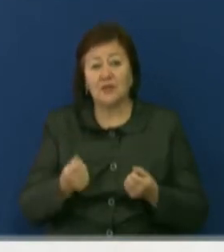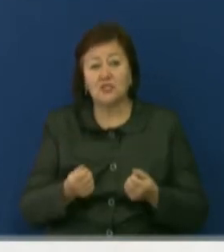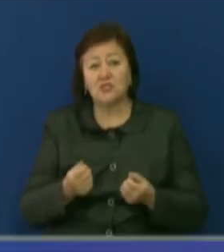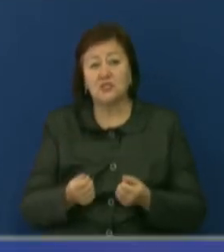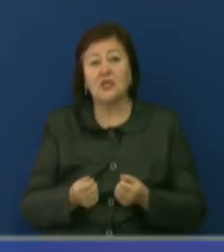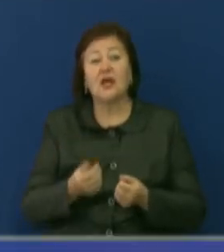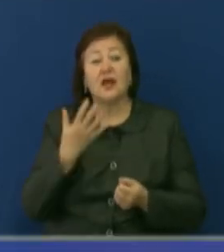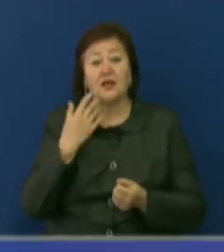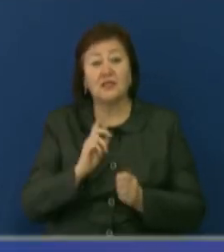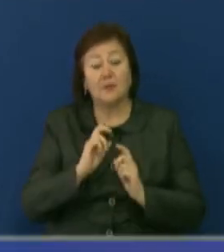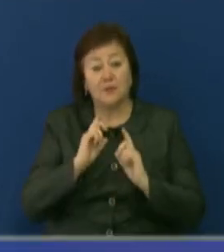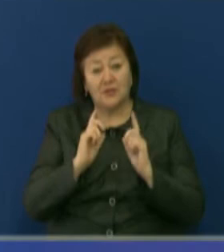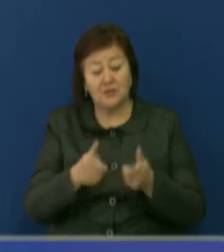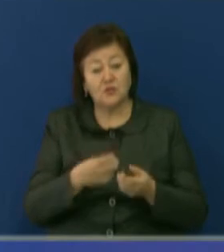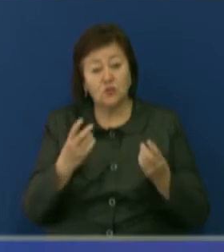сұраймыз.